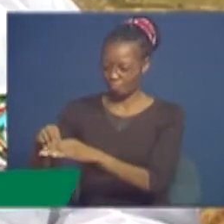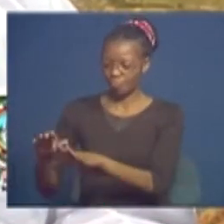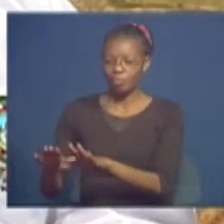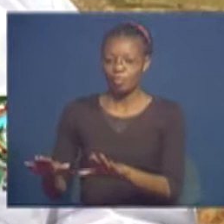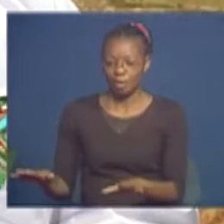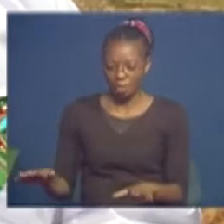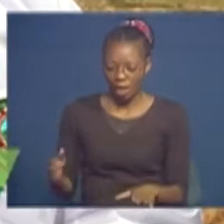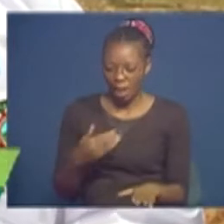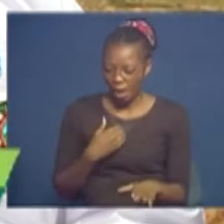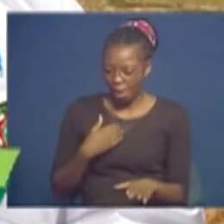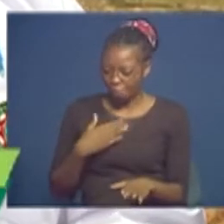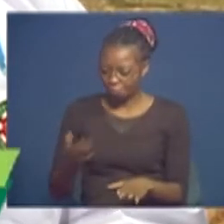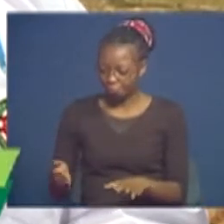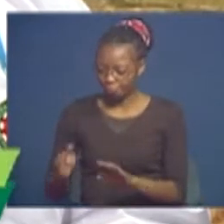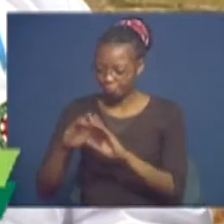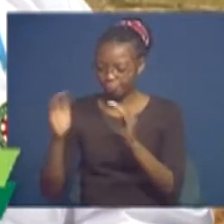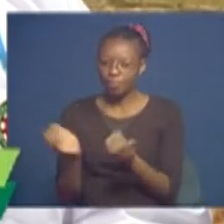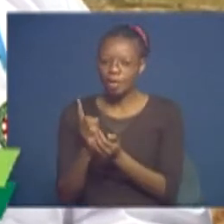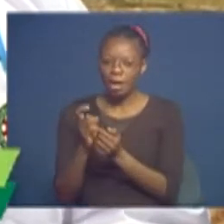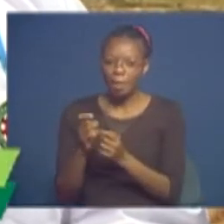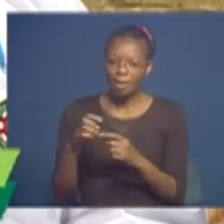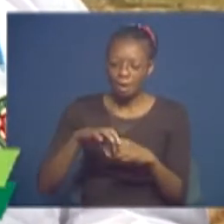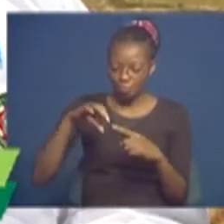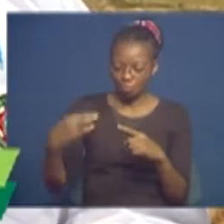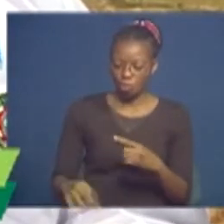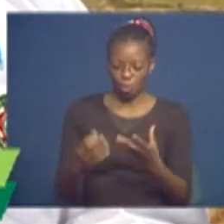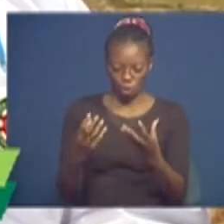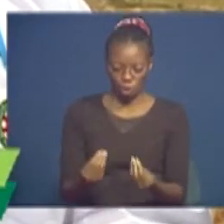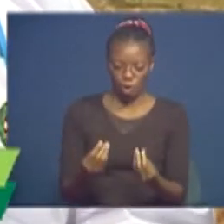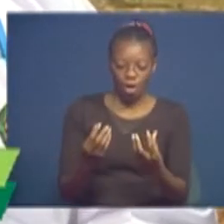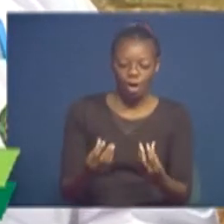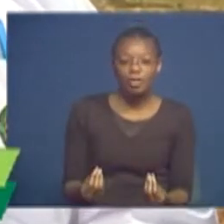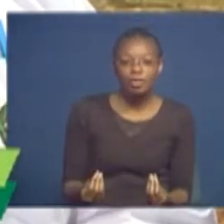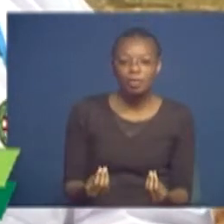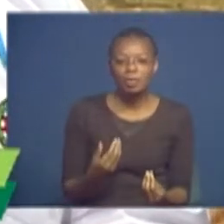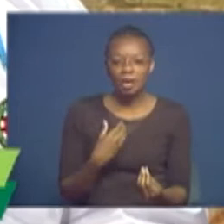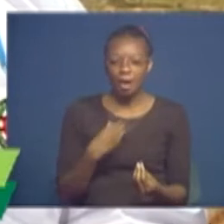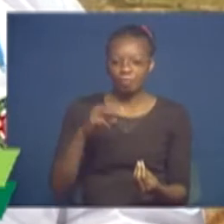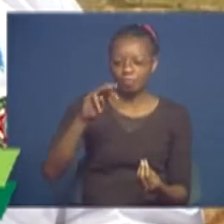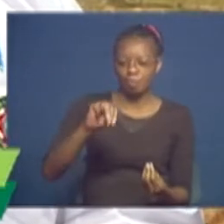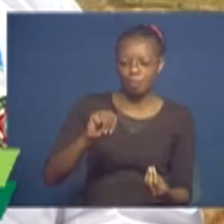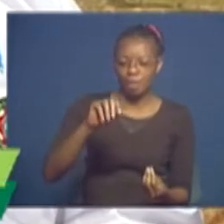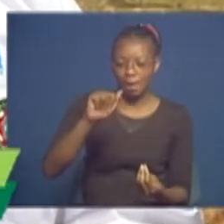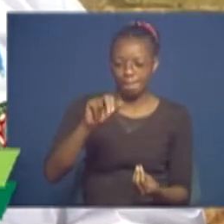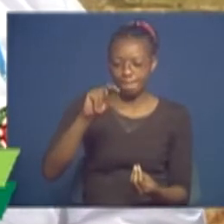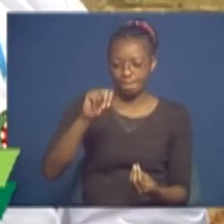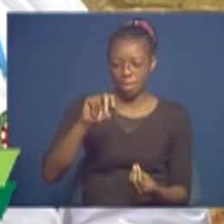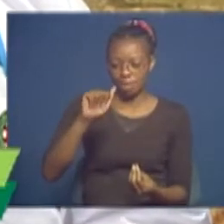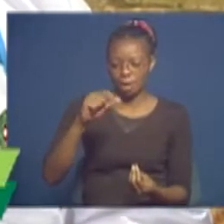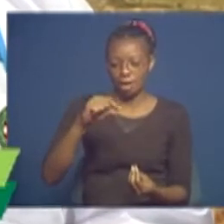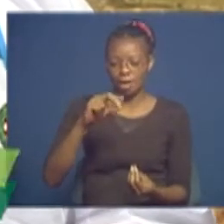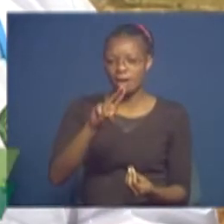cabbage, to kona kale, to kona spinach, to kona black nightshade, tunaitwa